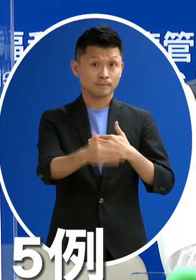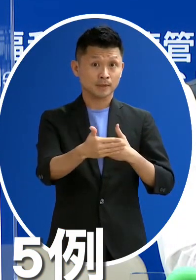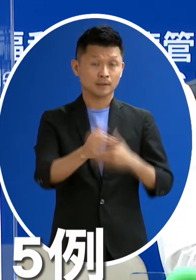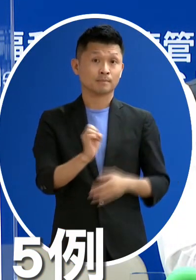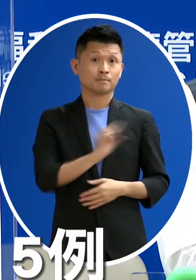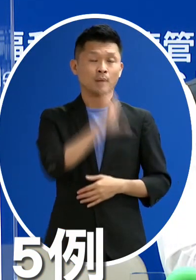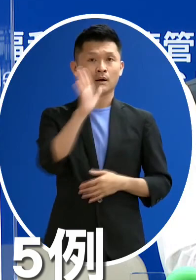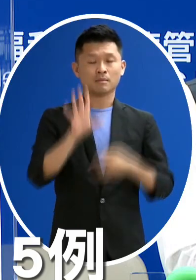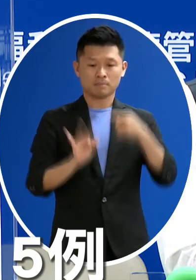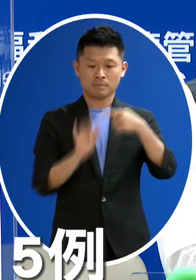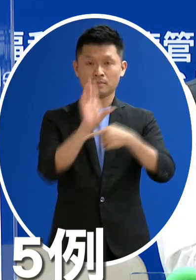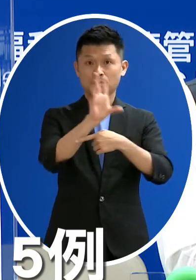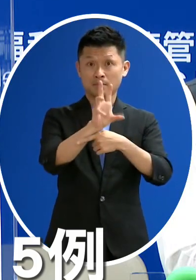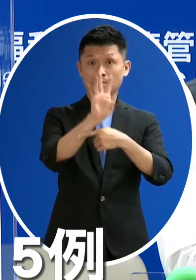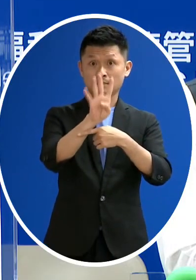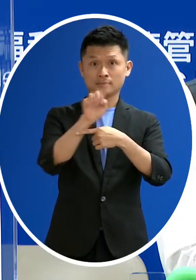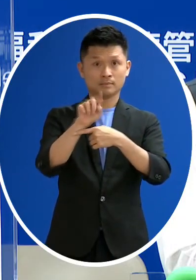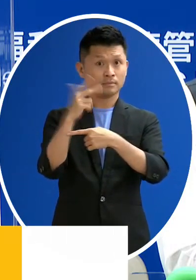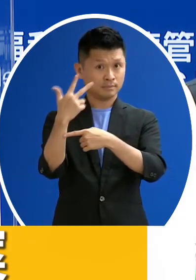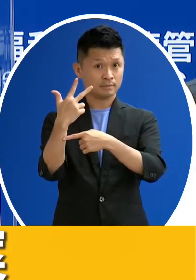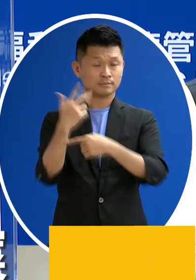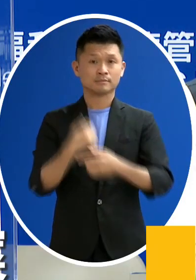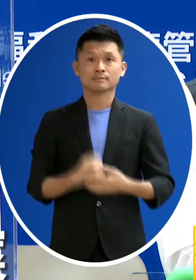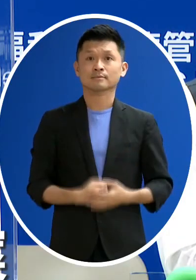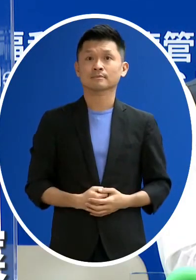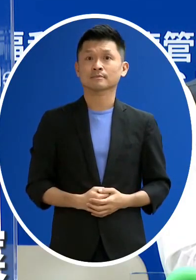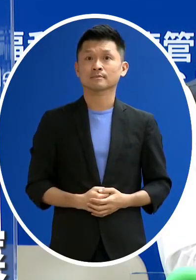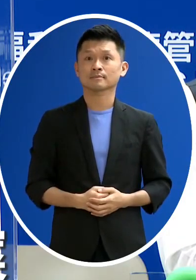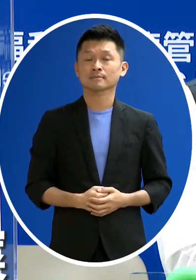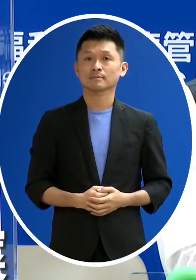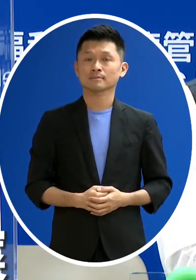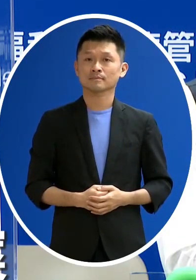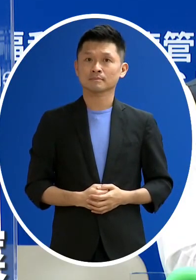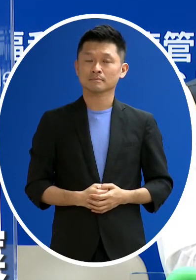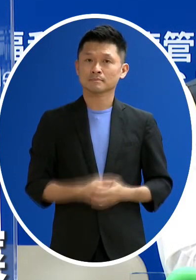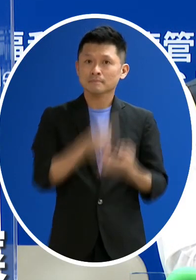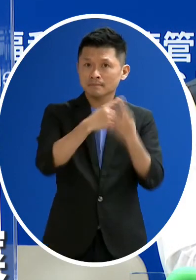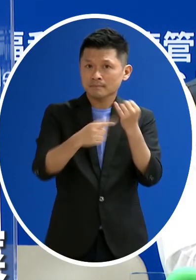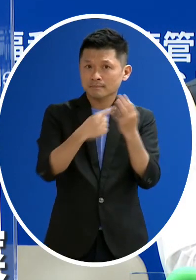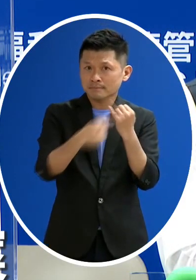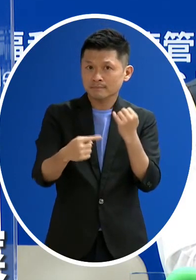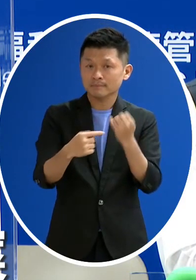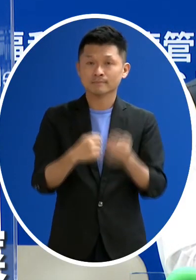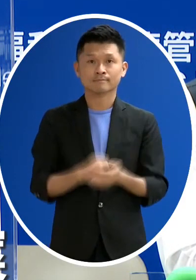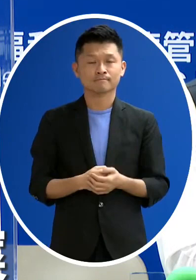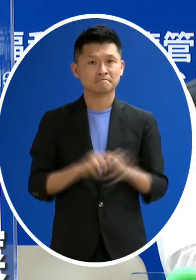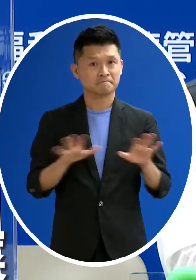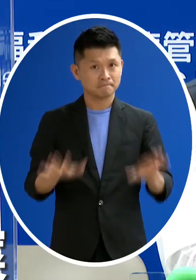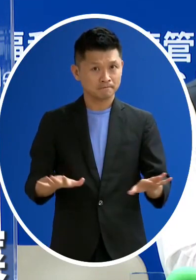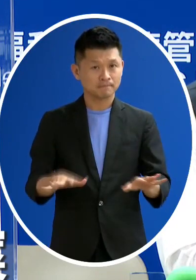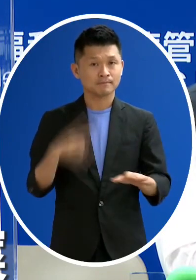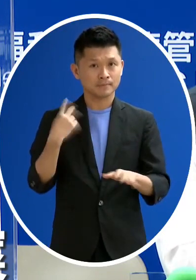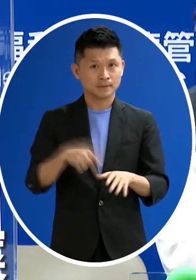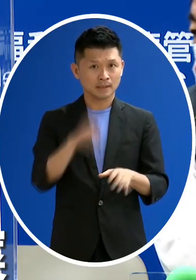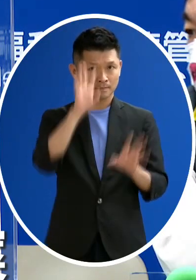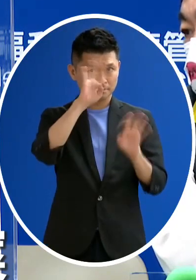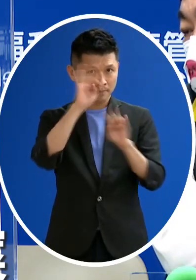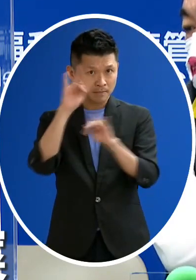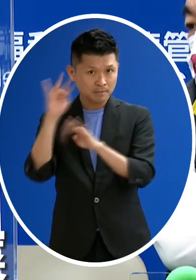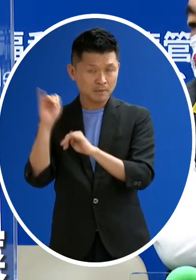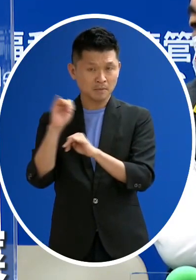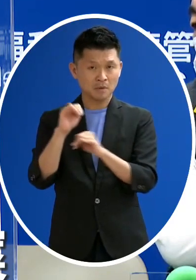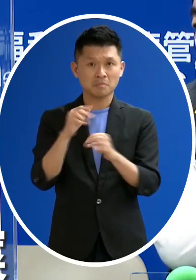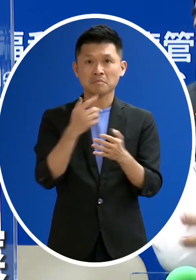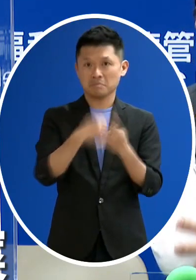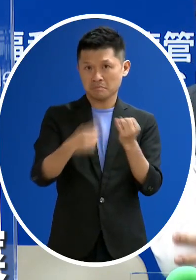分比大概84.7%。好，那案件数今天大概需要再调查的案件数会比